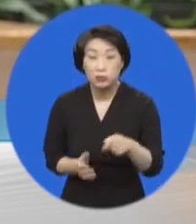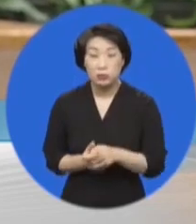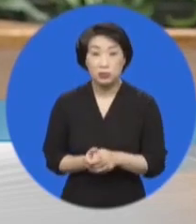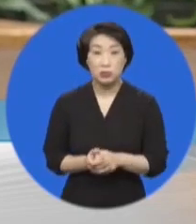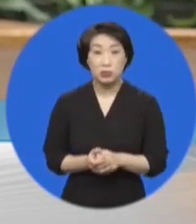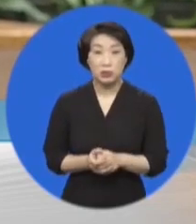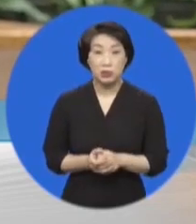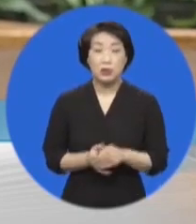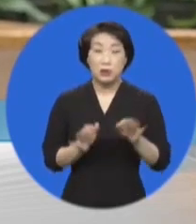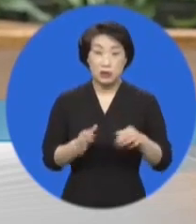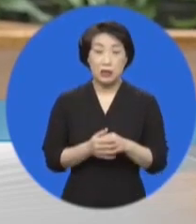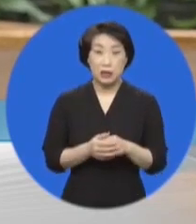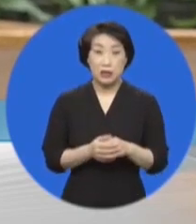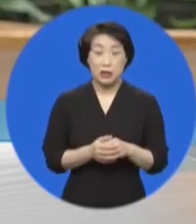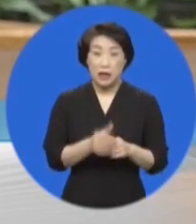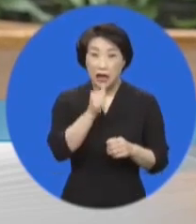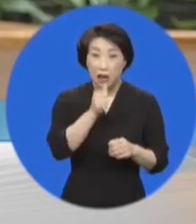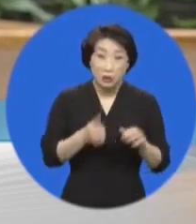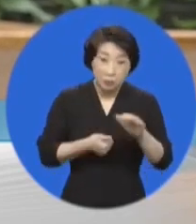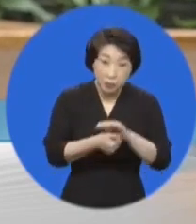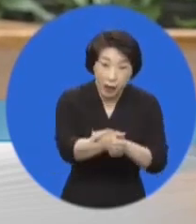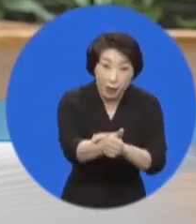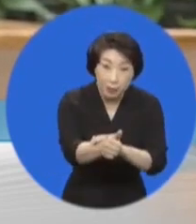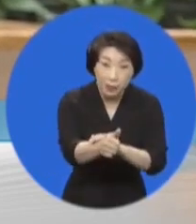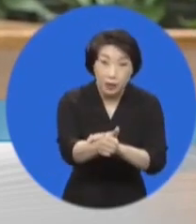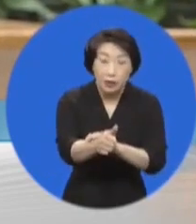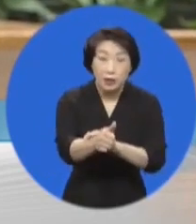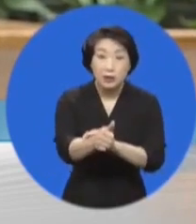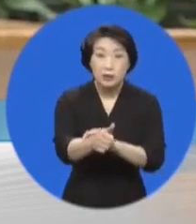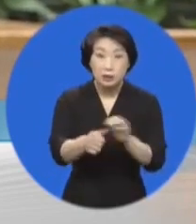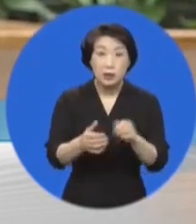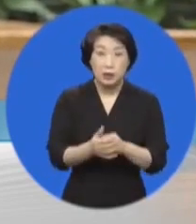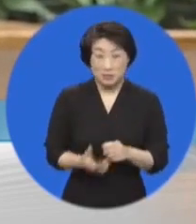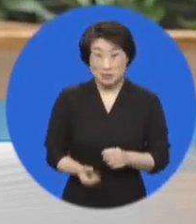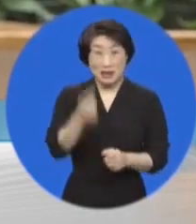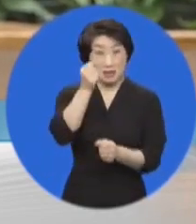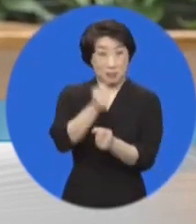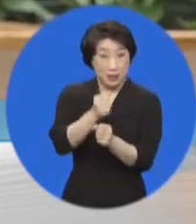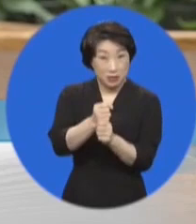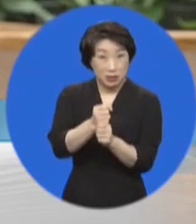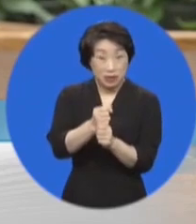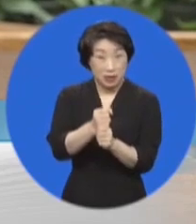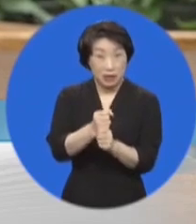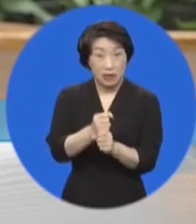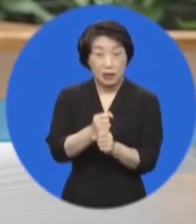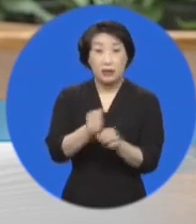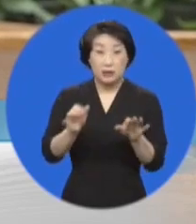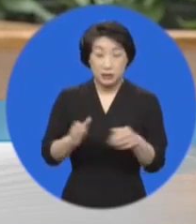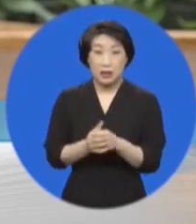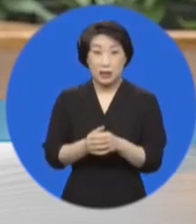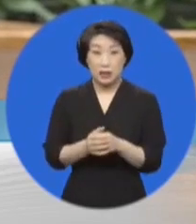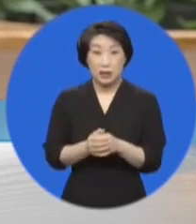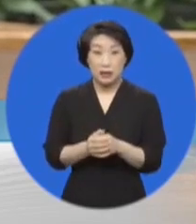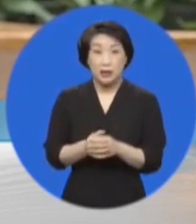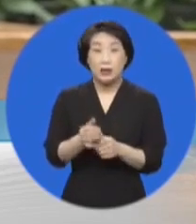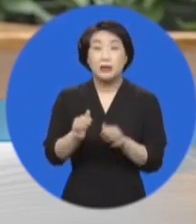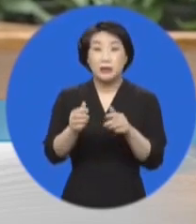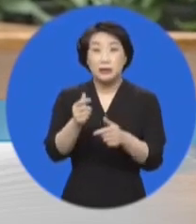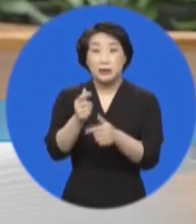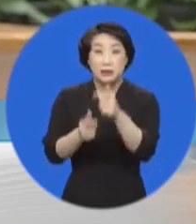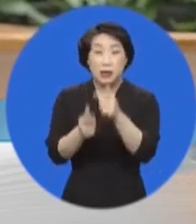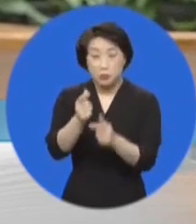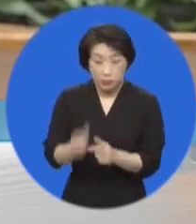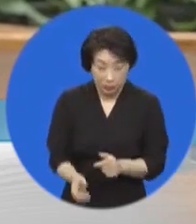놋뱀, 놋 구리뱀. 뱀을 팍 만들어서 살아서 창대로 높은